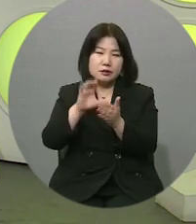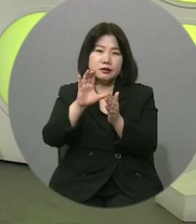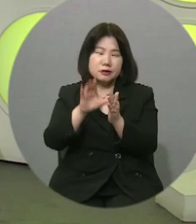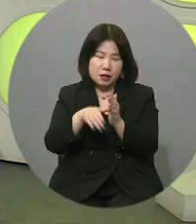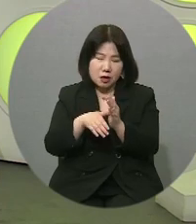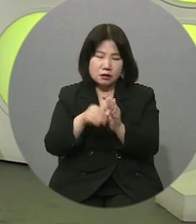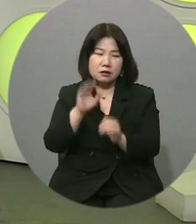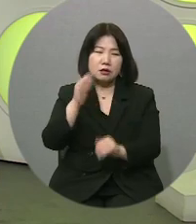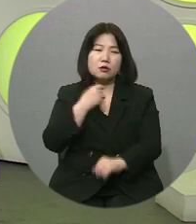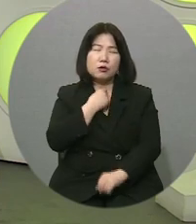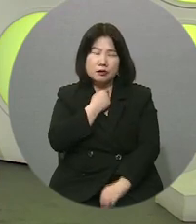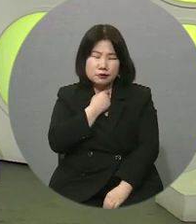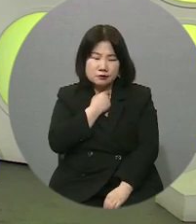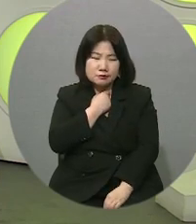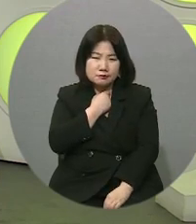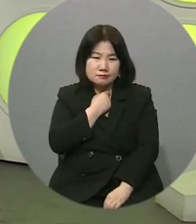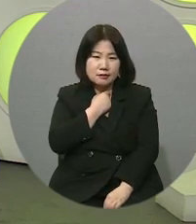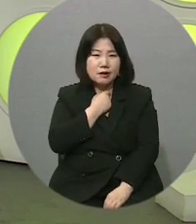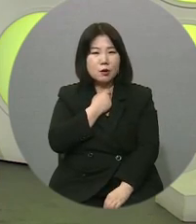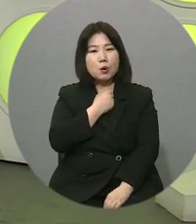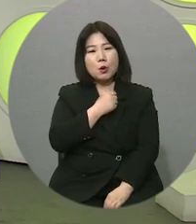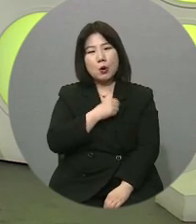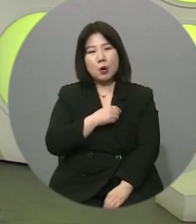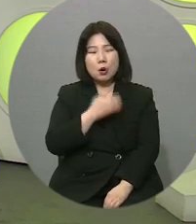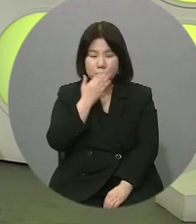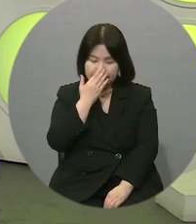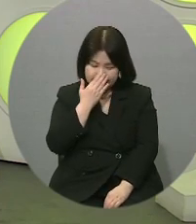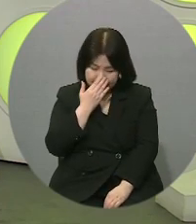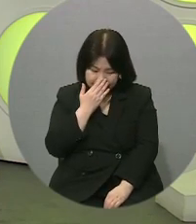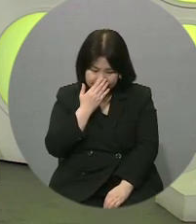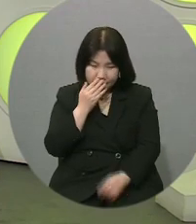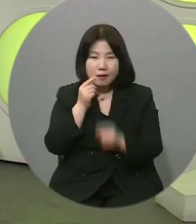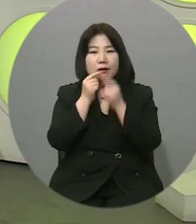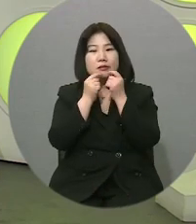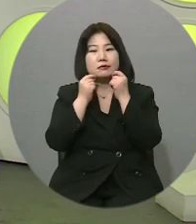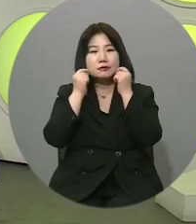됐으면 한다라고 수줍게 웃었습니다.